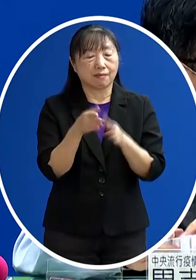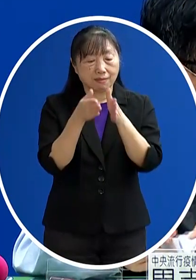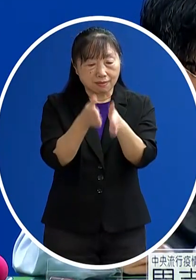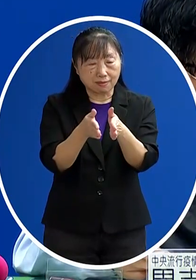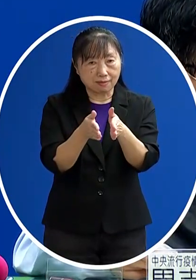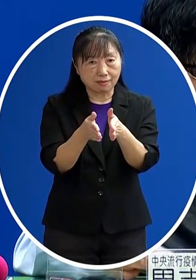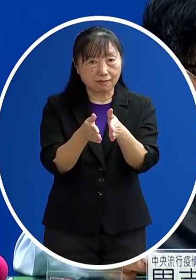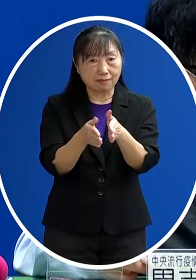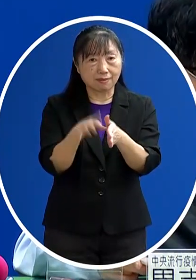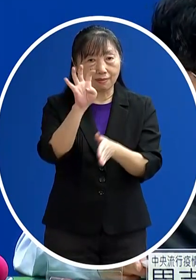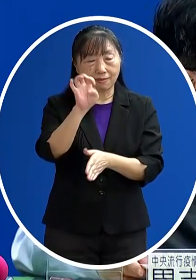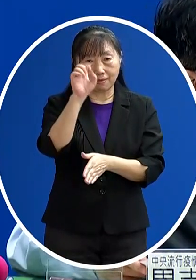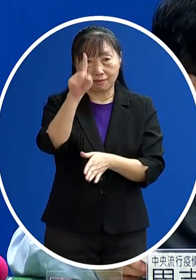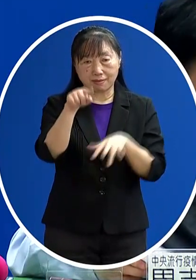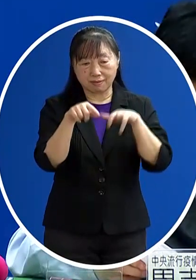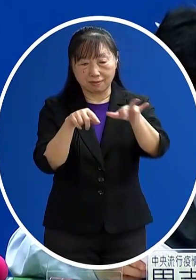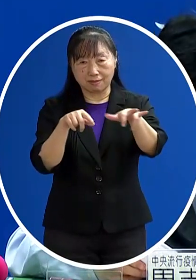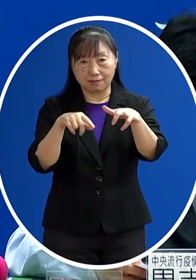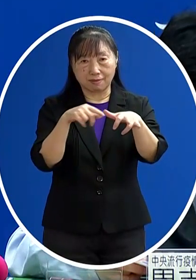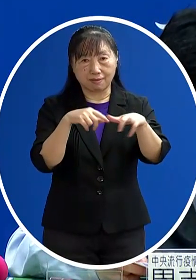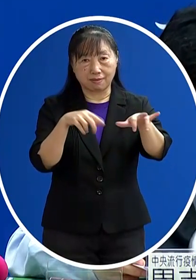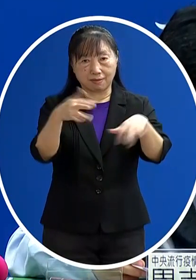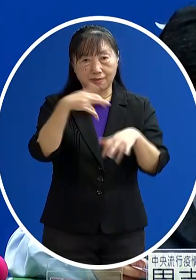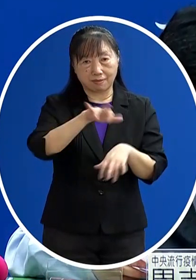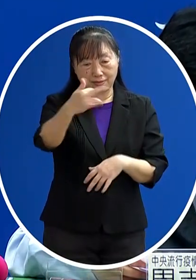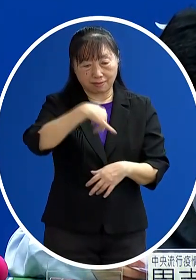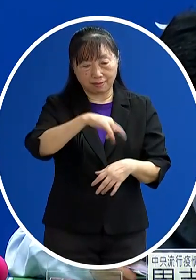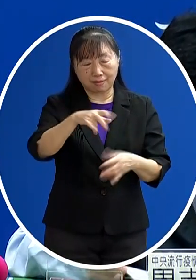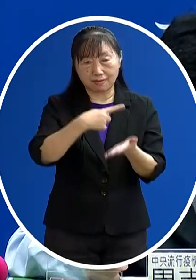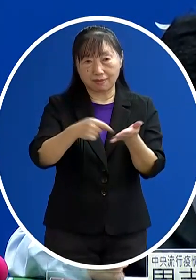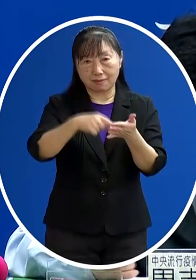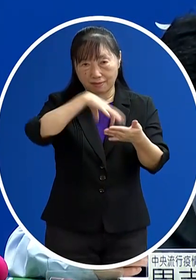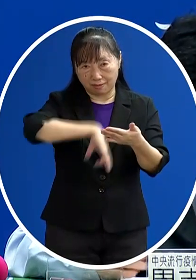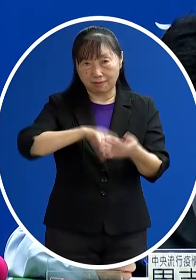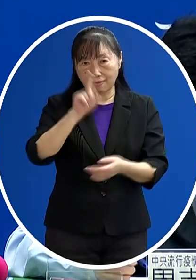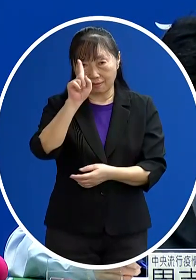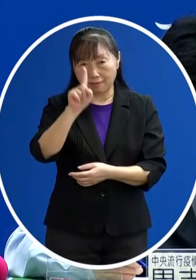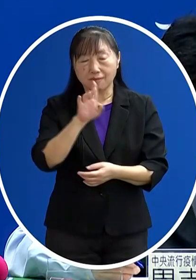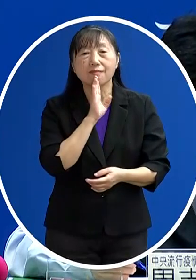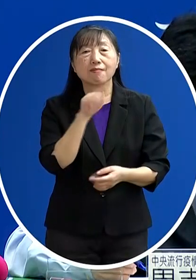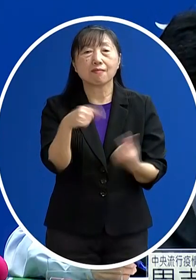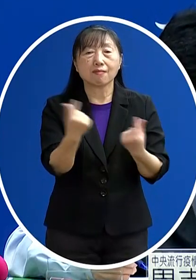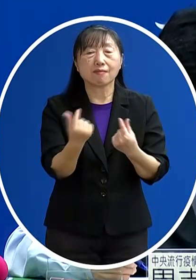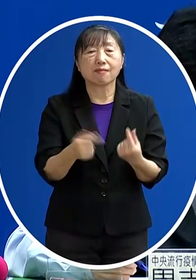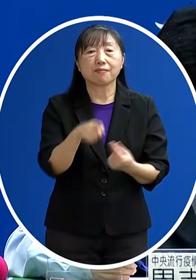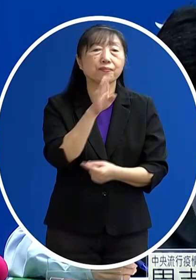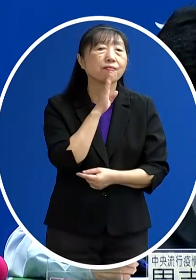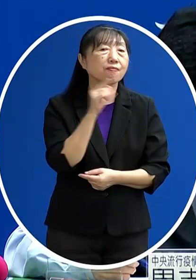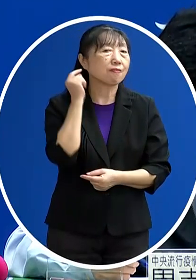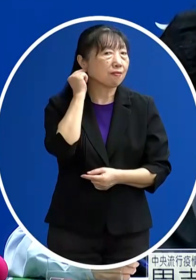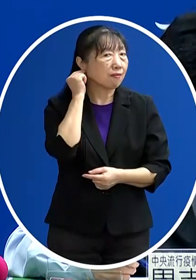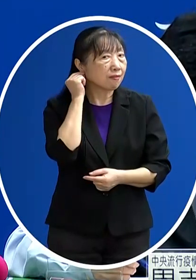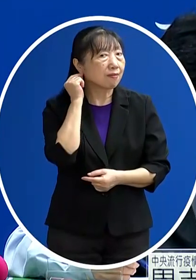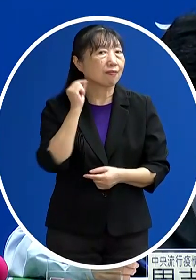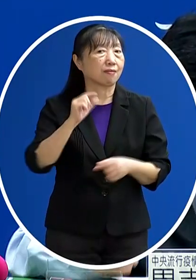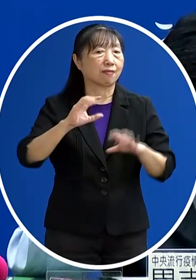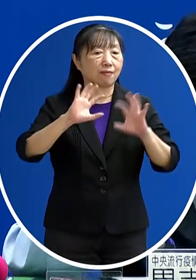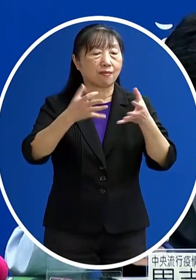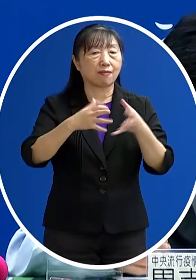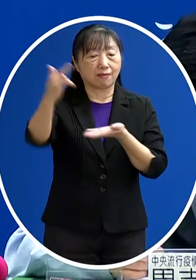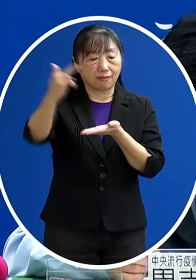定的41個航班當中2個確診個案的其中1位案16176是一個土耳其境外入的個案